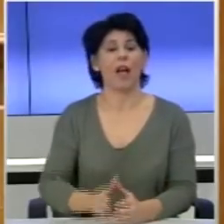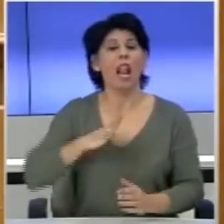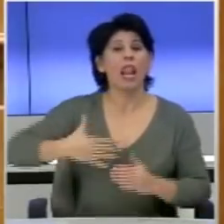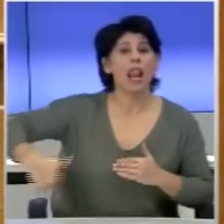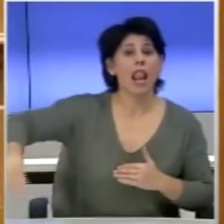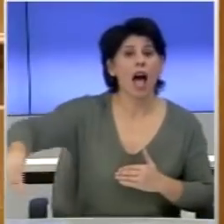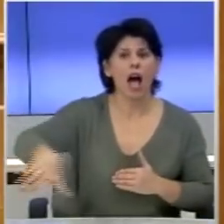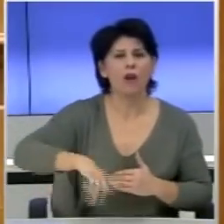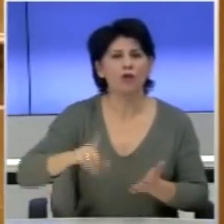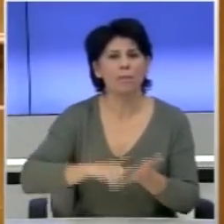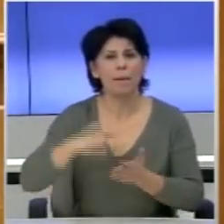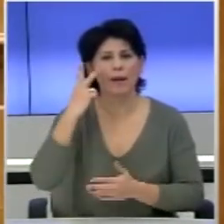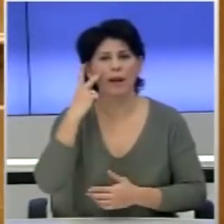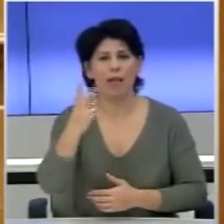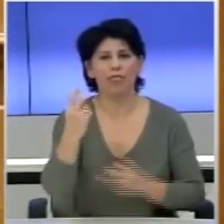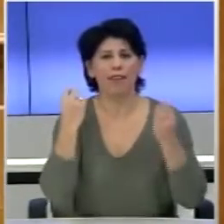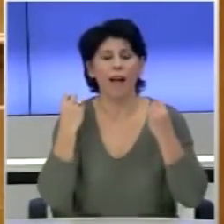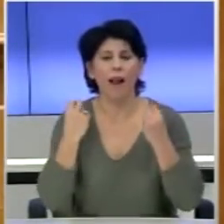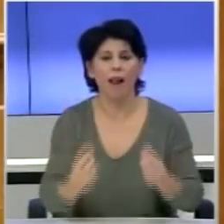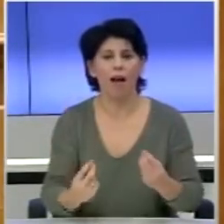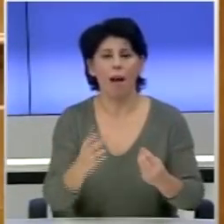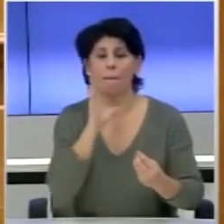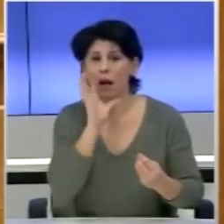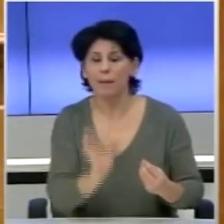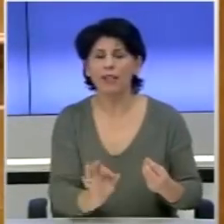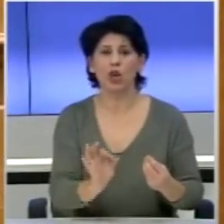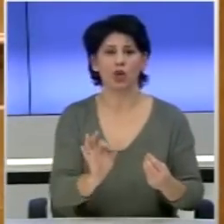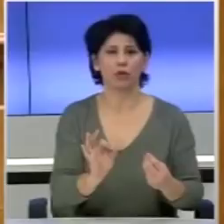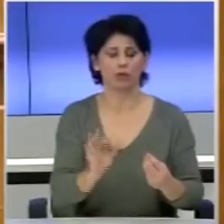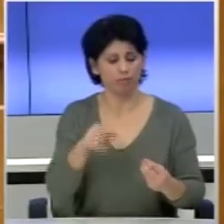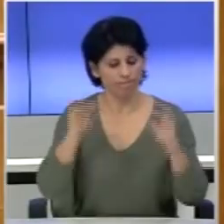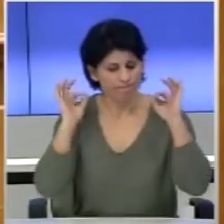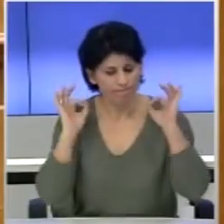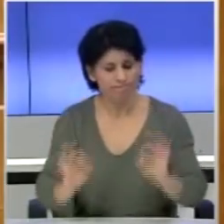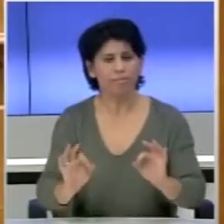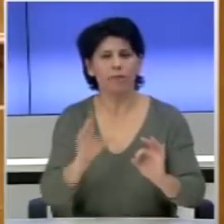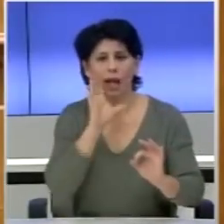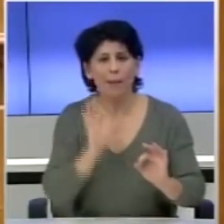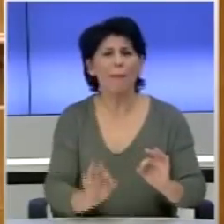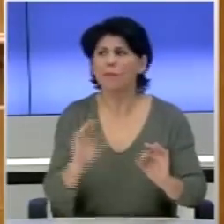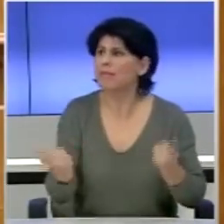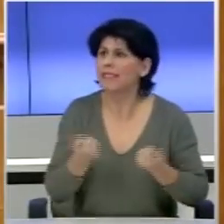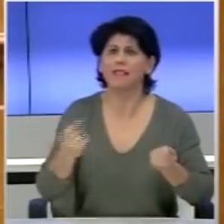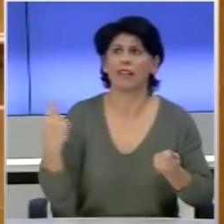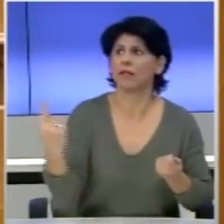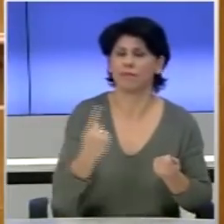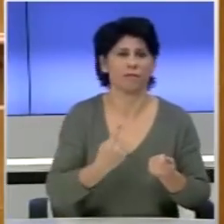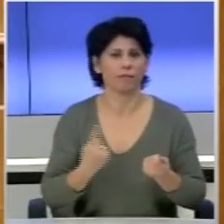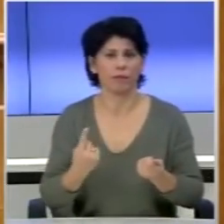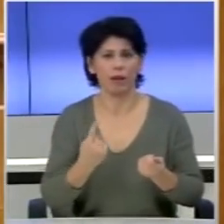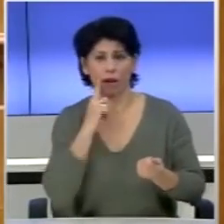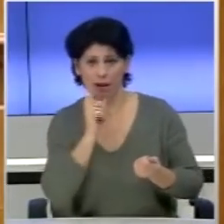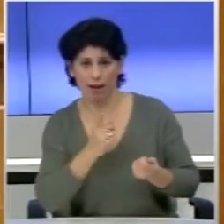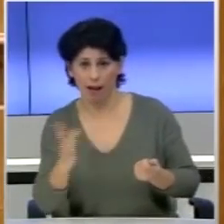είναι αυτός που πρέπει να δει καλά την πραγματικότητα έτσι όπως έχει διαμορφωθεί και να κρίνει και